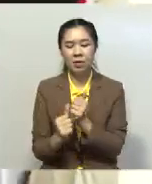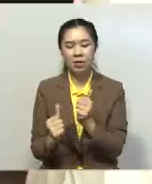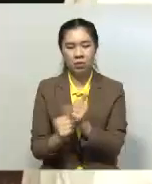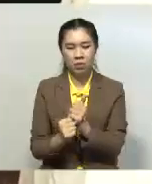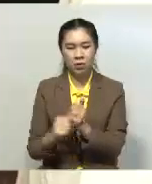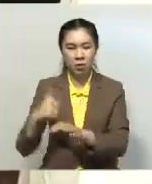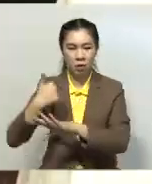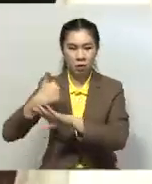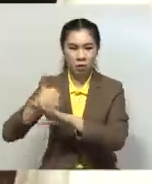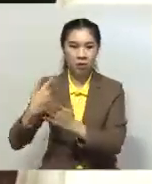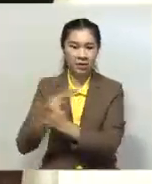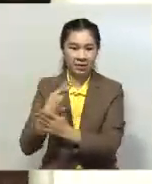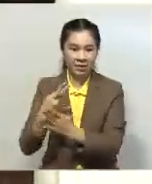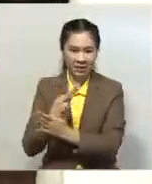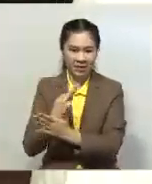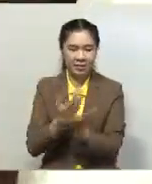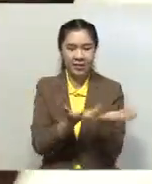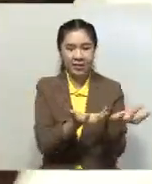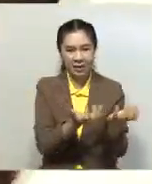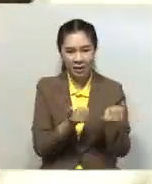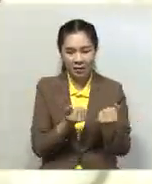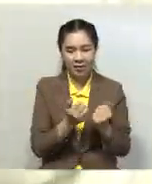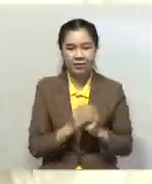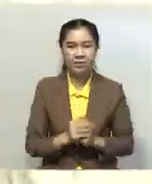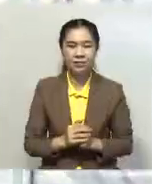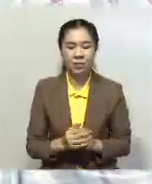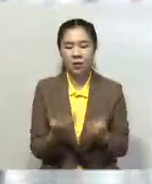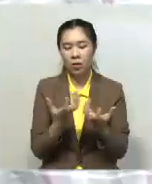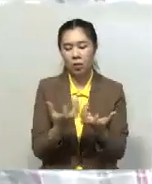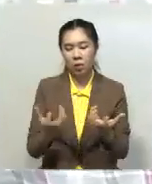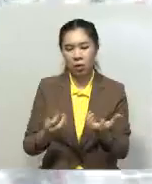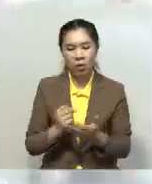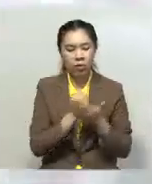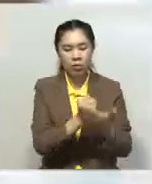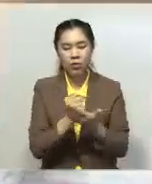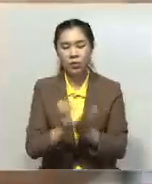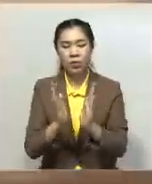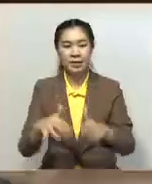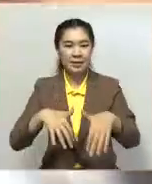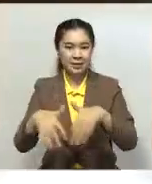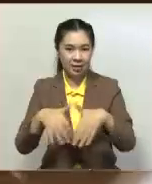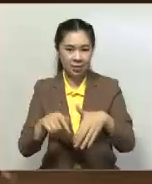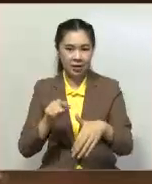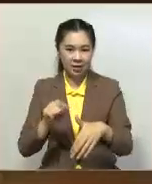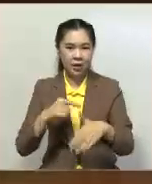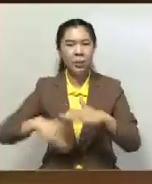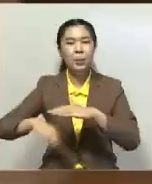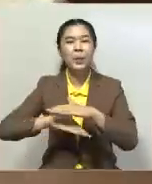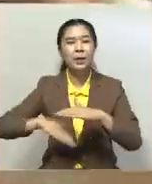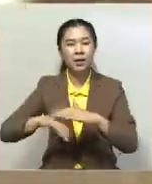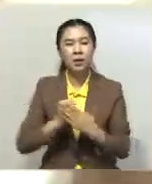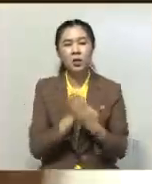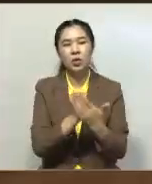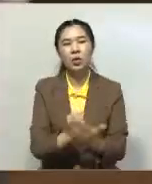การจังหวัดกาญจนบุรีเป็นผู้รับมอบค่ะโดยการพระราชทานสิ่งของเพื่อช่วยเหลือชาวบ้านเป็นการช่วยเหลือเบื้องต้นส